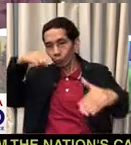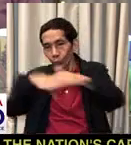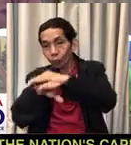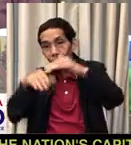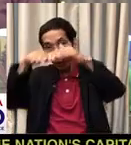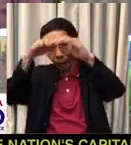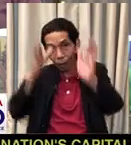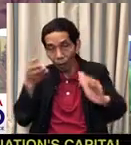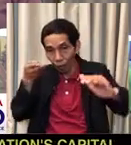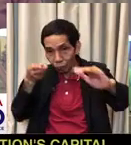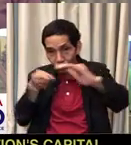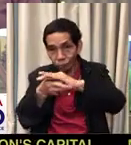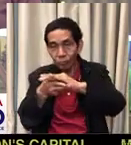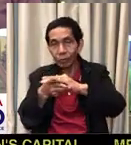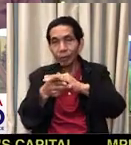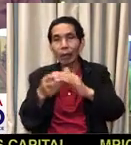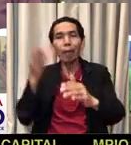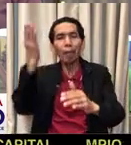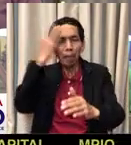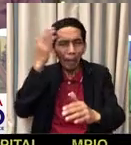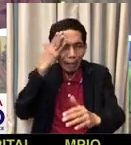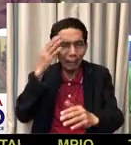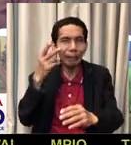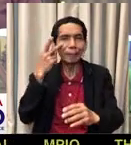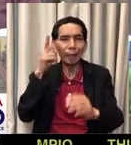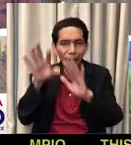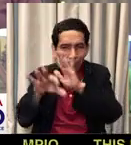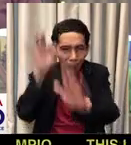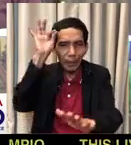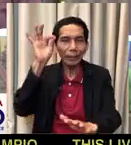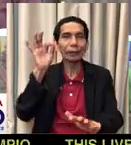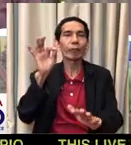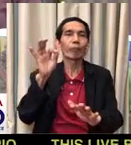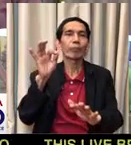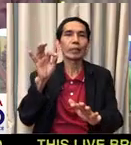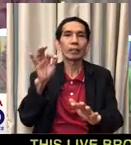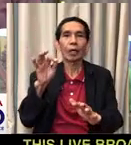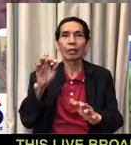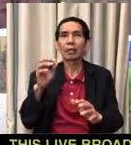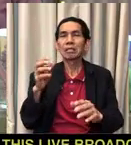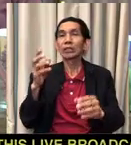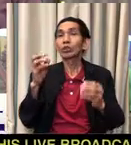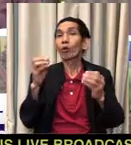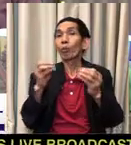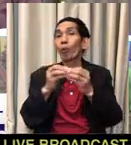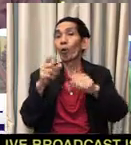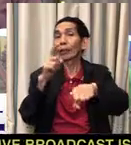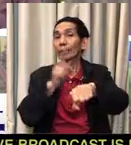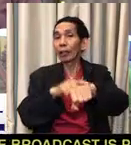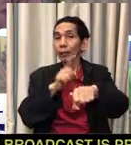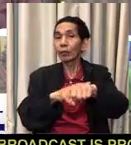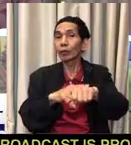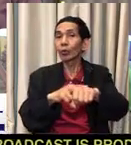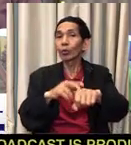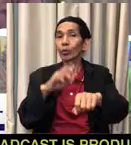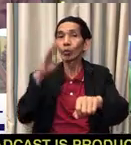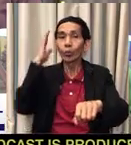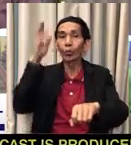magpunta, o, matutunton at matutunton namin kayo matter of time because we will not